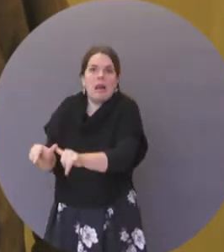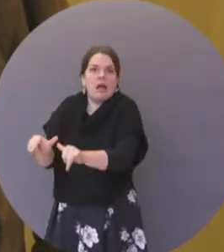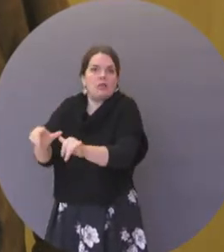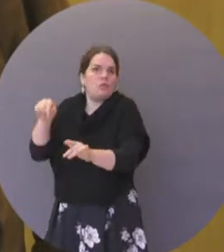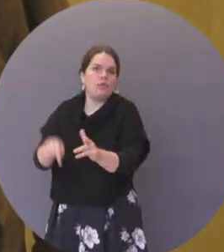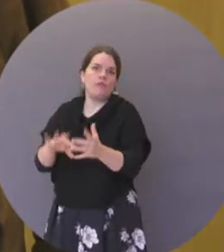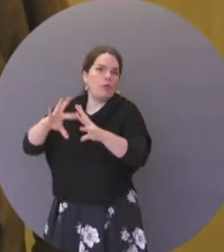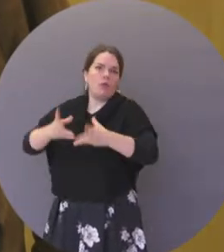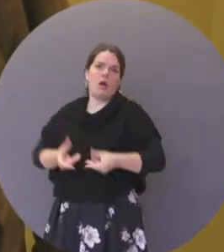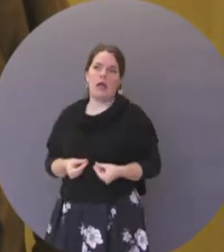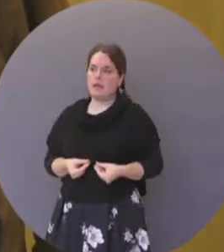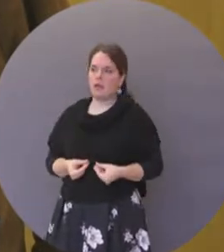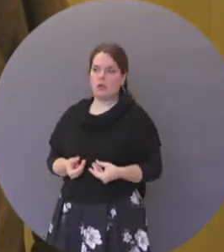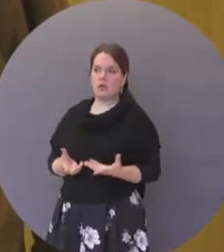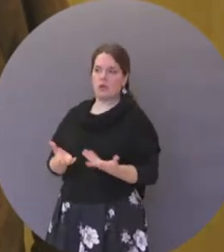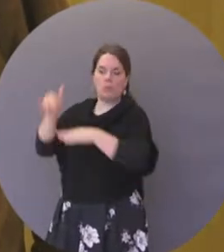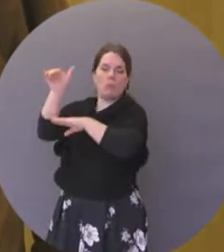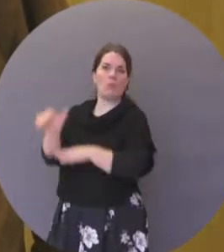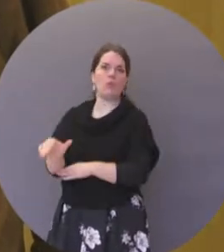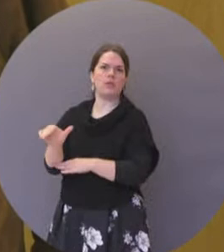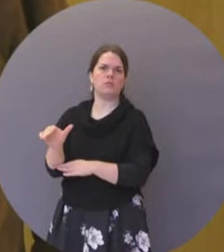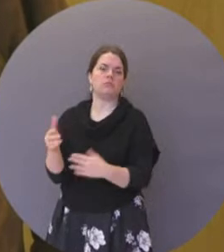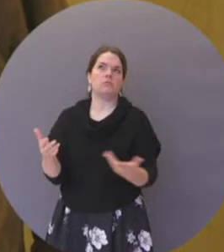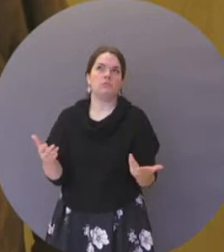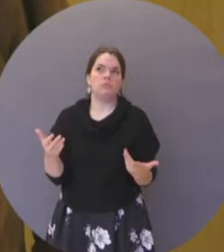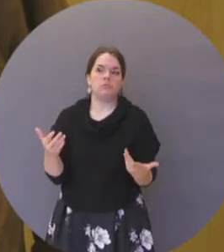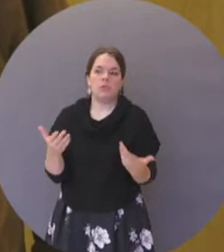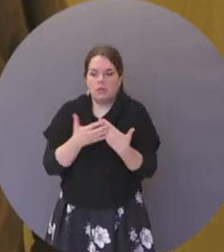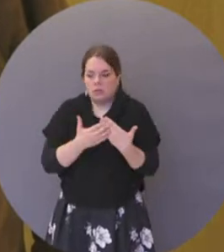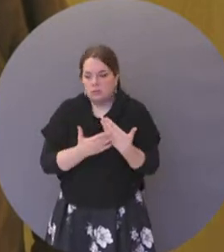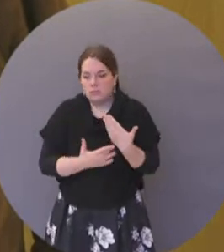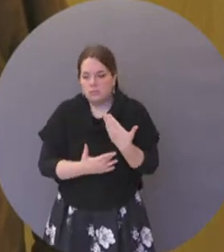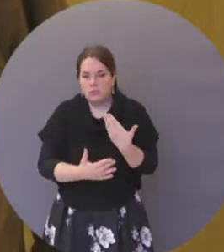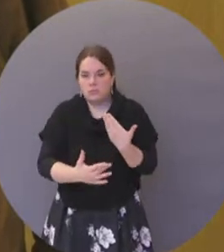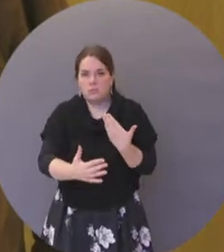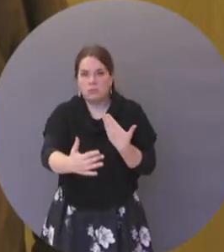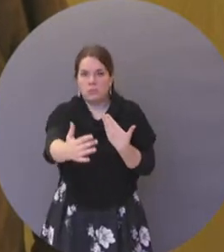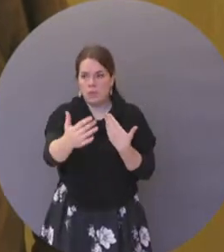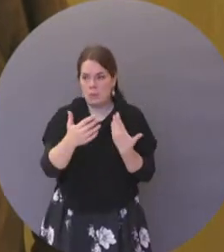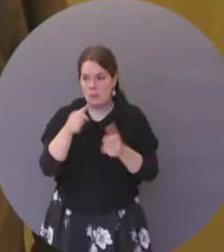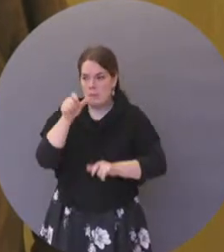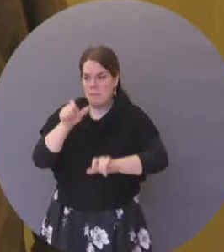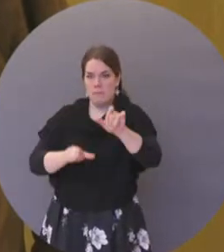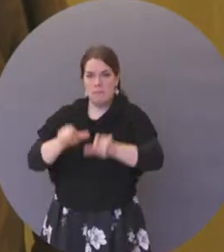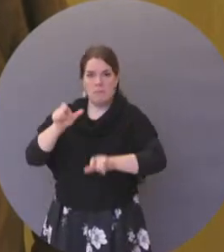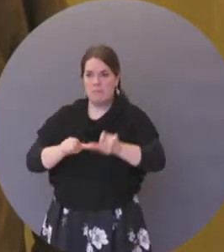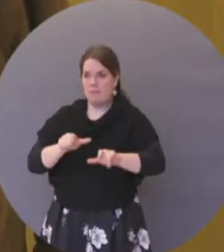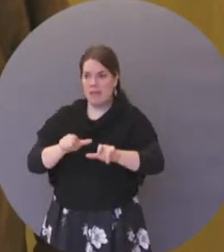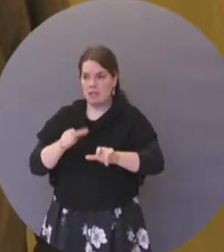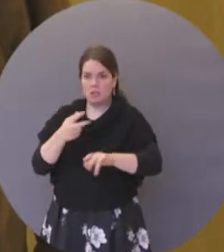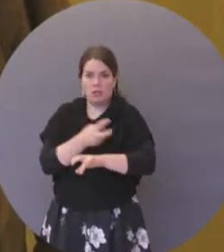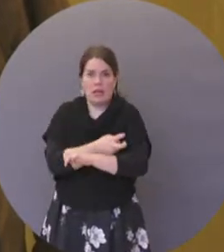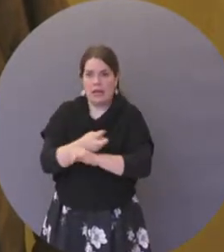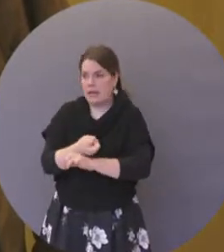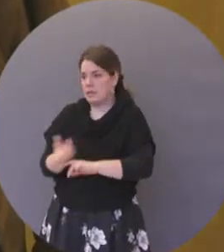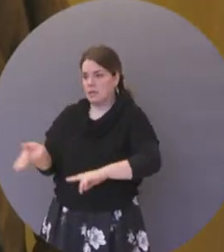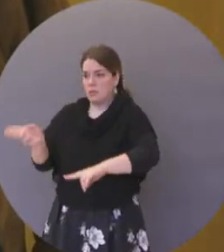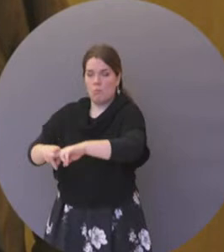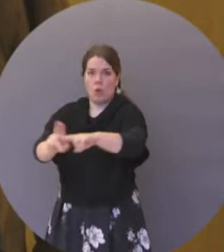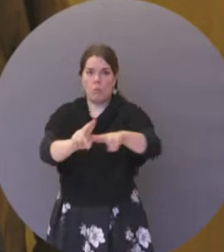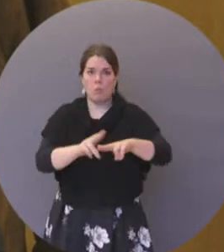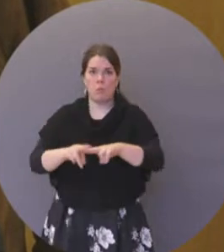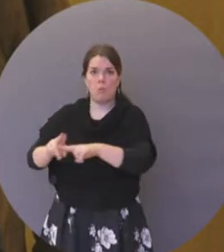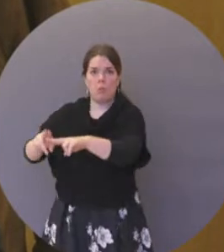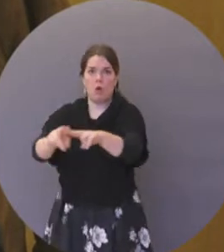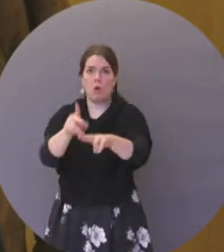nous ne pouvons pas accepter que dans les jours qui viennent des personnes sur notre territoire puissent succomber à cause des températures